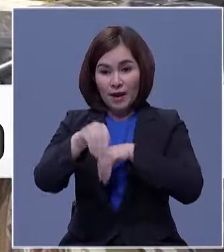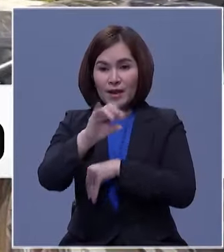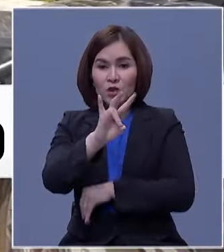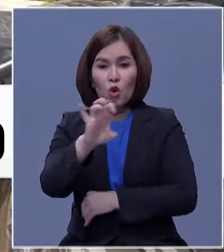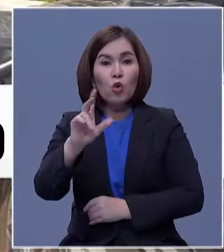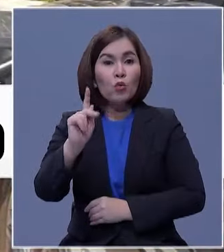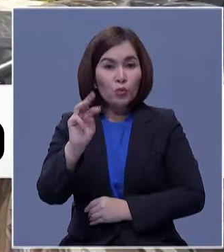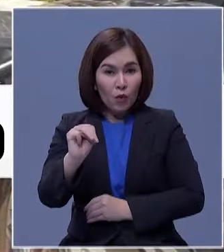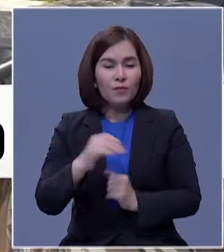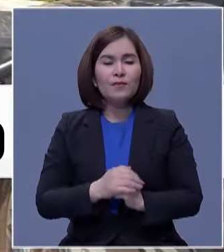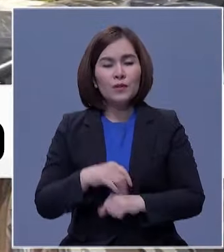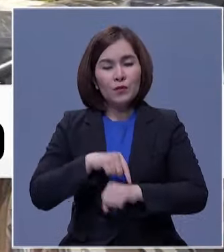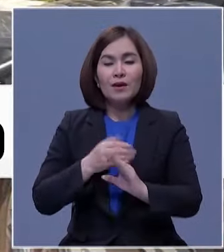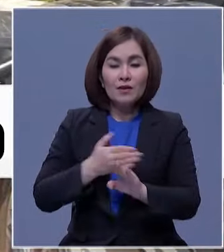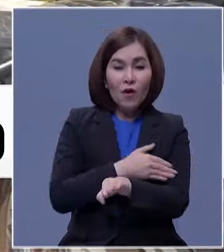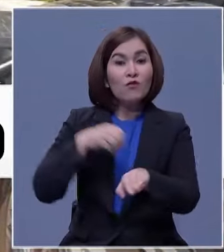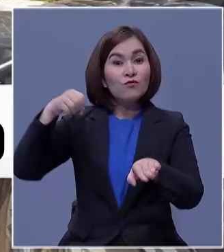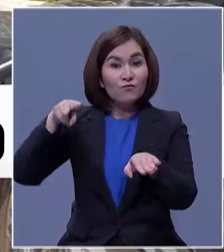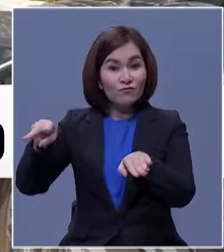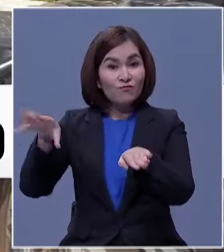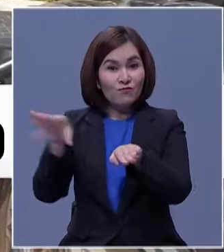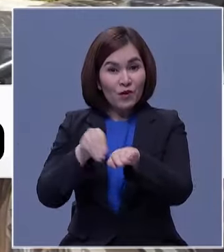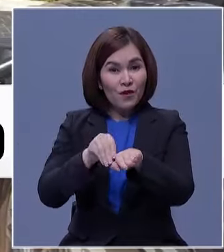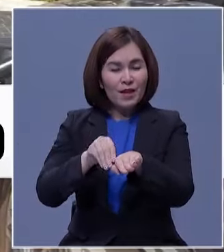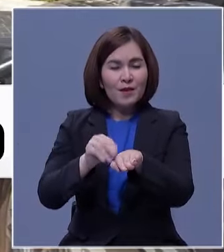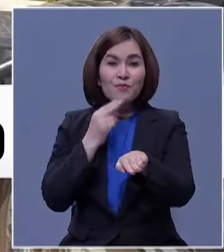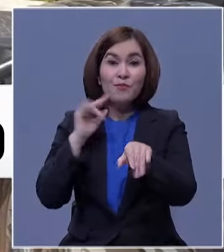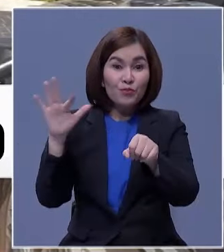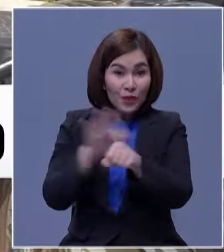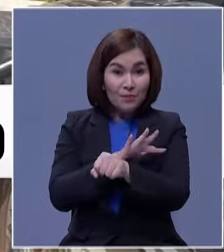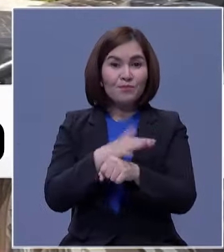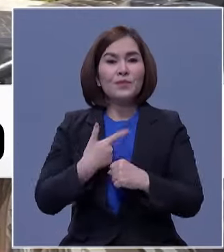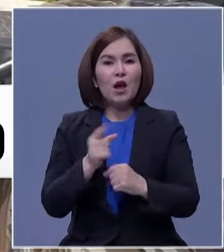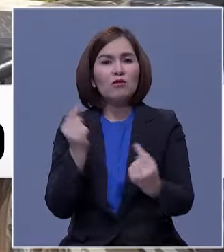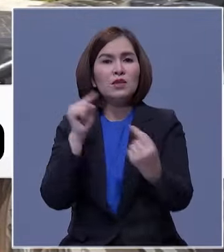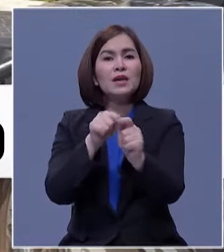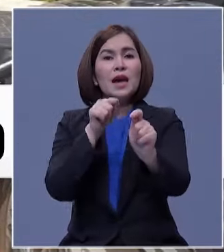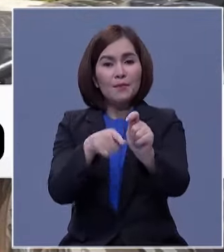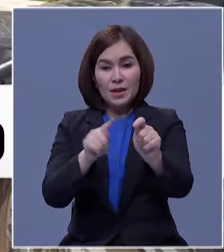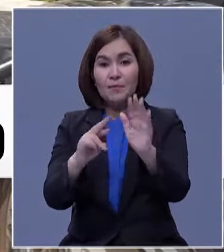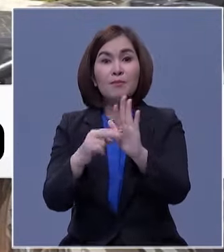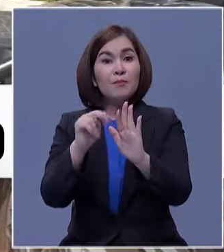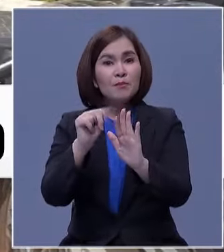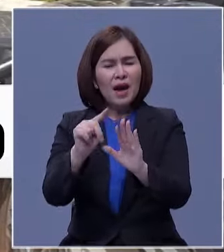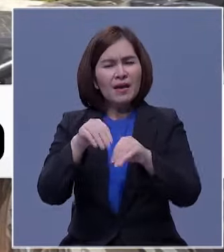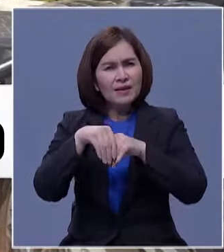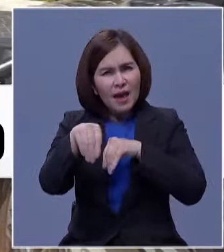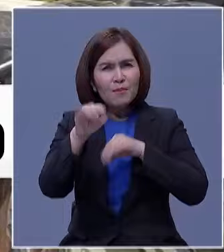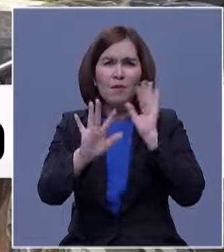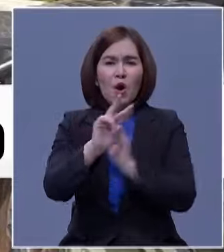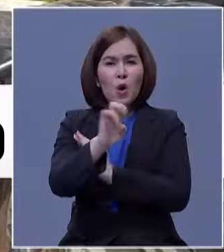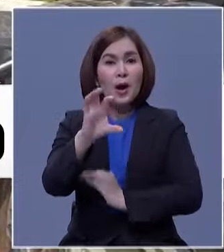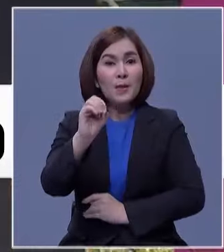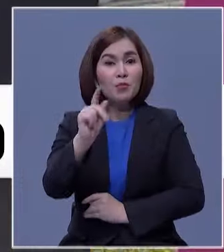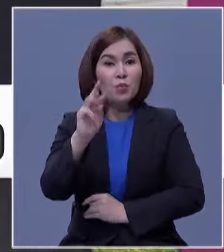กมก่อนออกเดินทางก็ชาร์จไฟมาเต็มเรียบร้อยพอมาถึงถึงอำเภอปราณบุรีระยะทาง 250กมก็